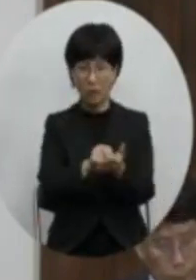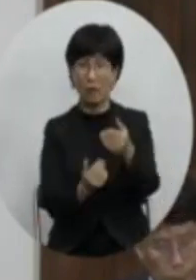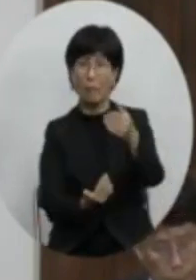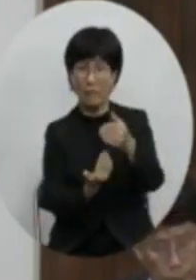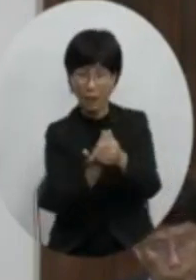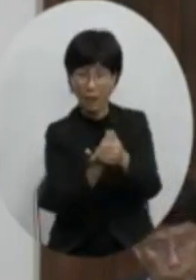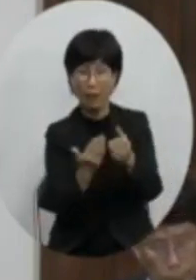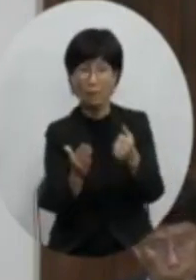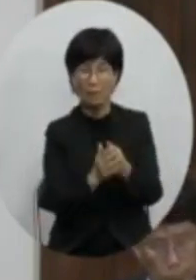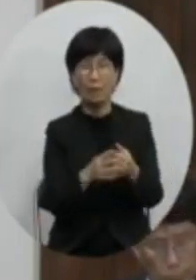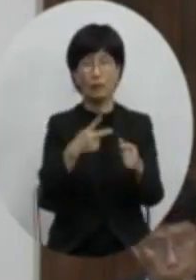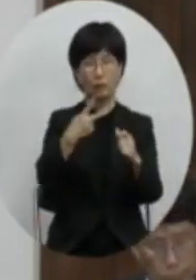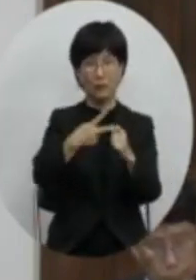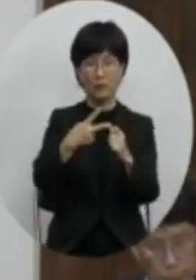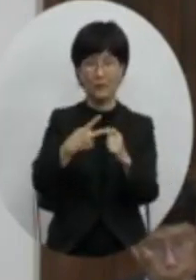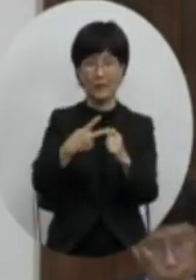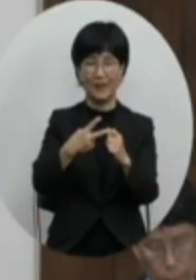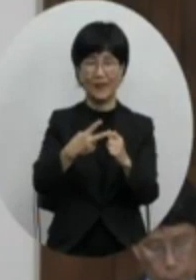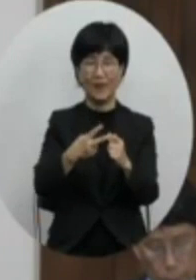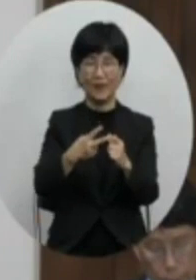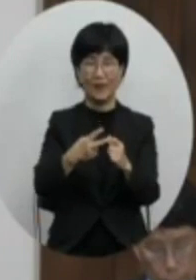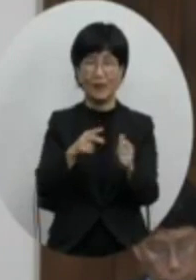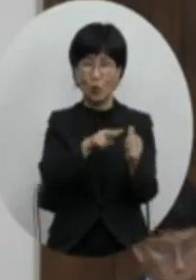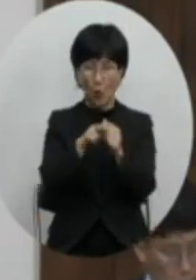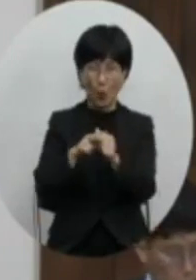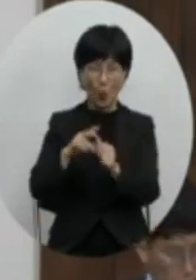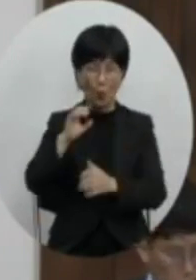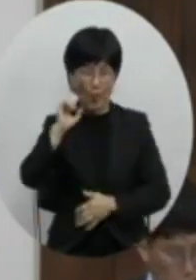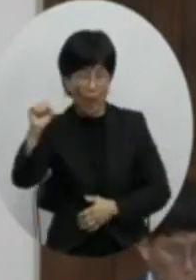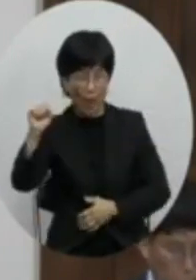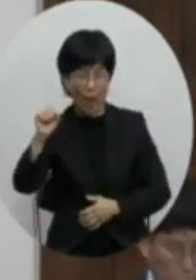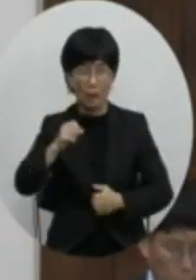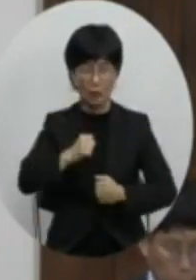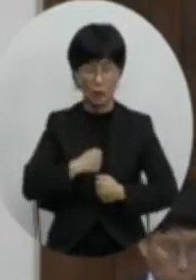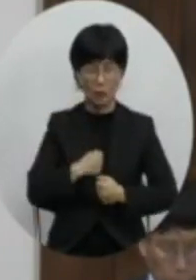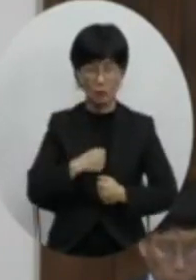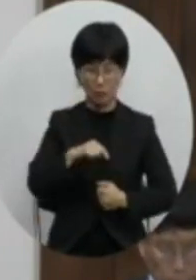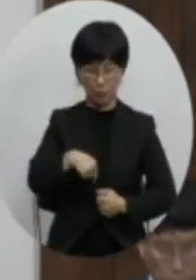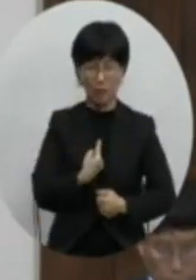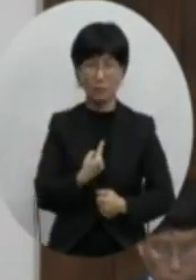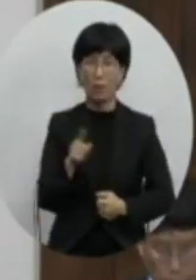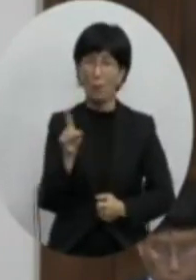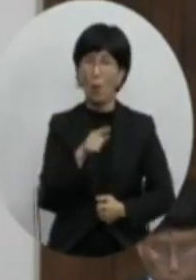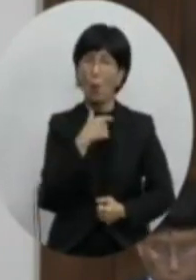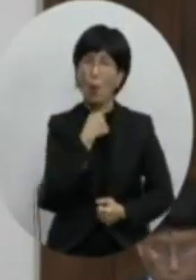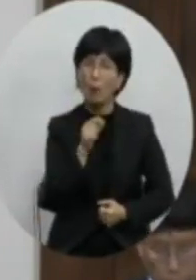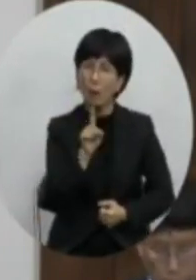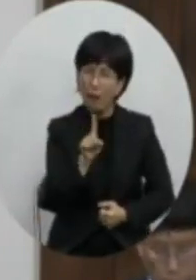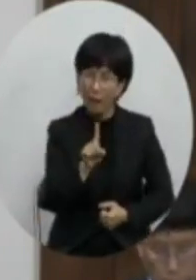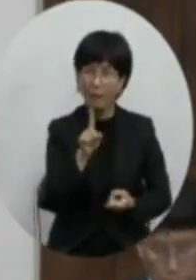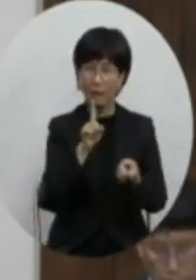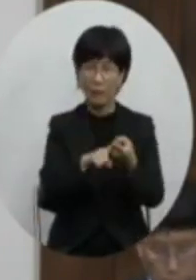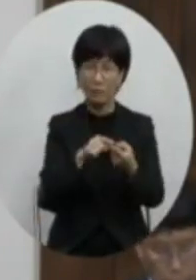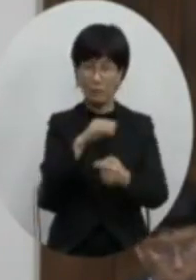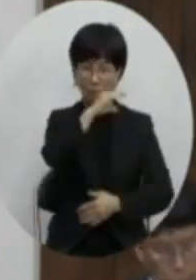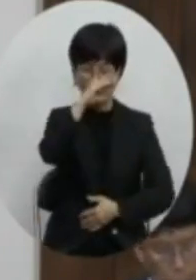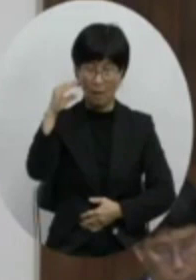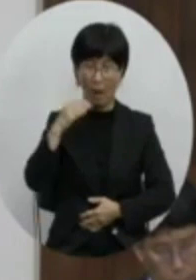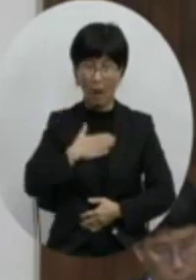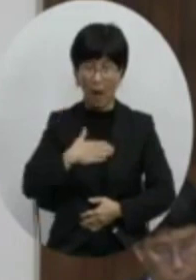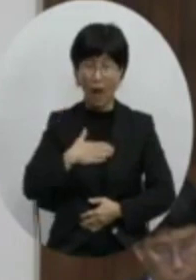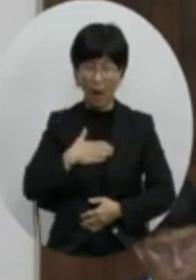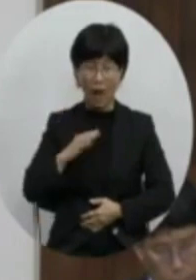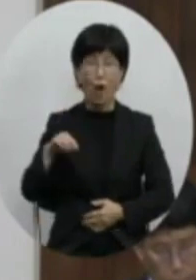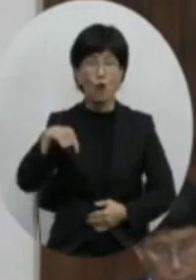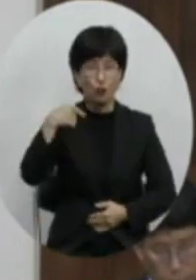둘째, 정보 편향성을 경계해야 합니다. 자신이 무엇을 원하든지 제대로 알지도